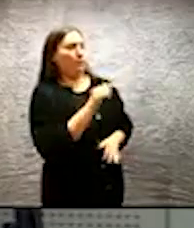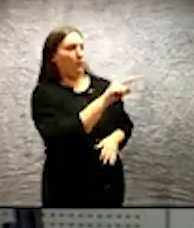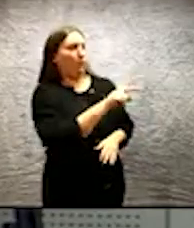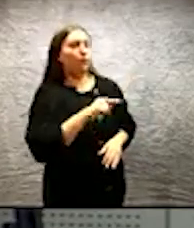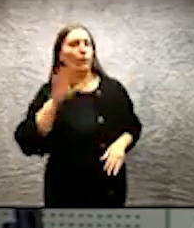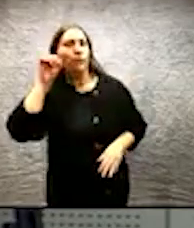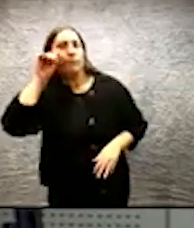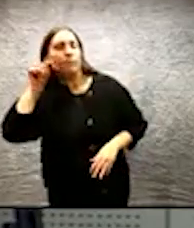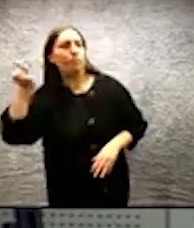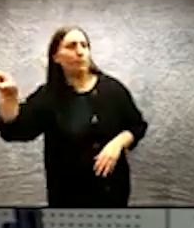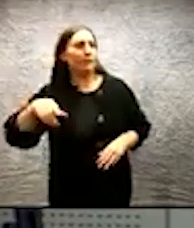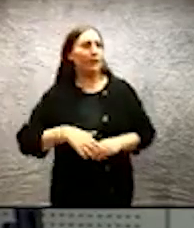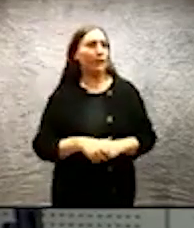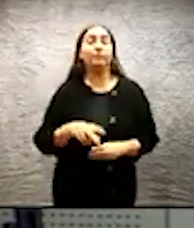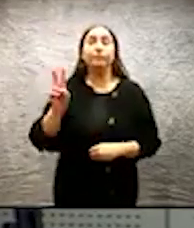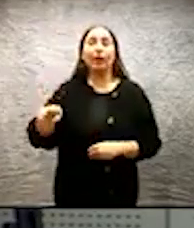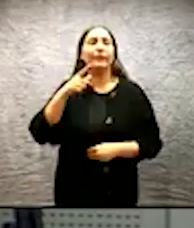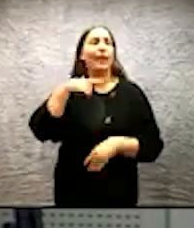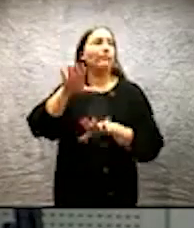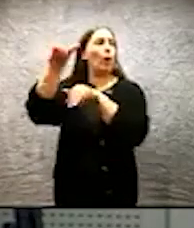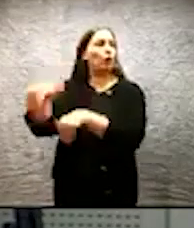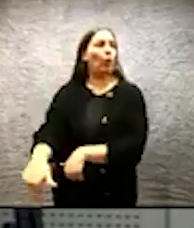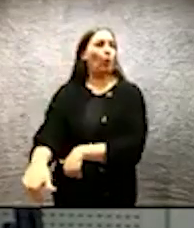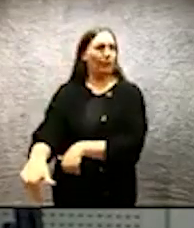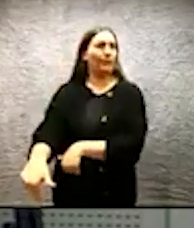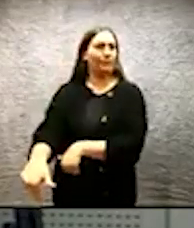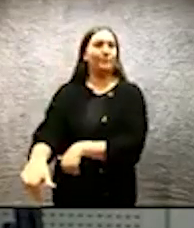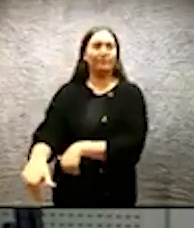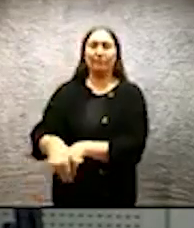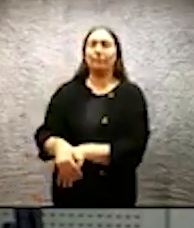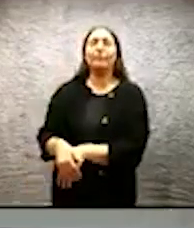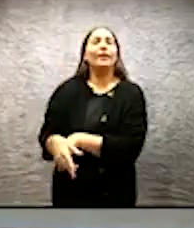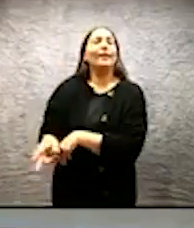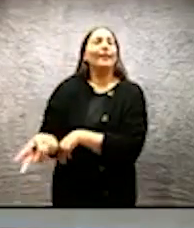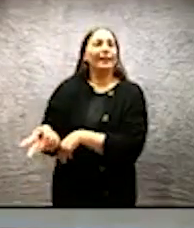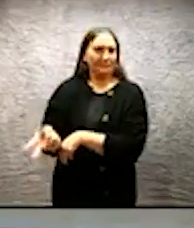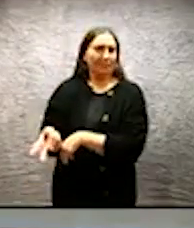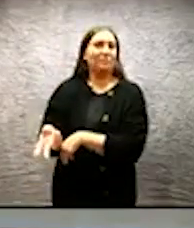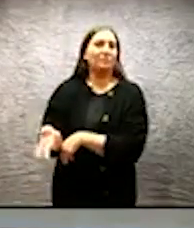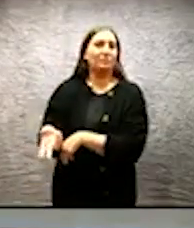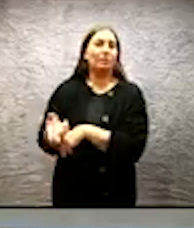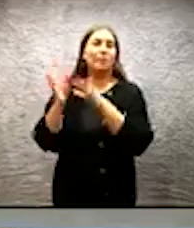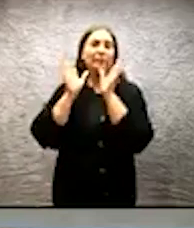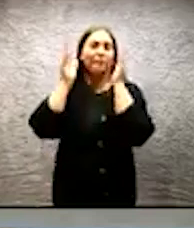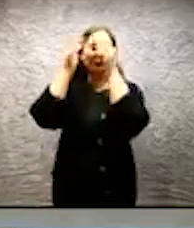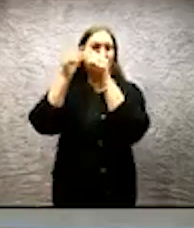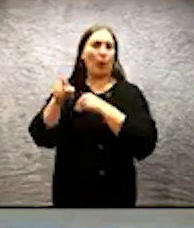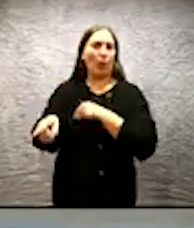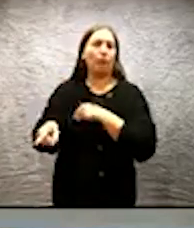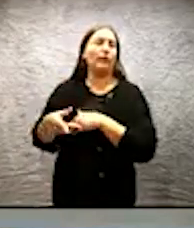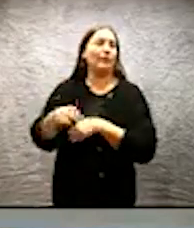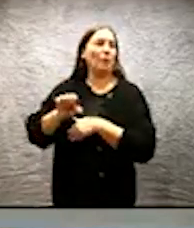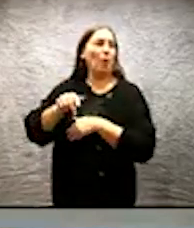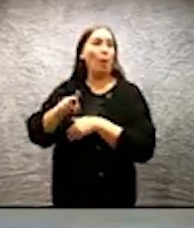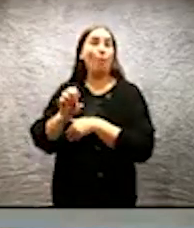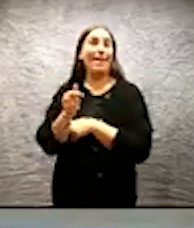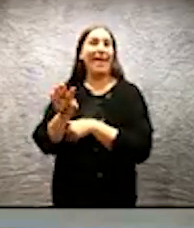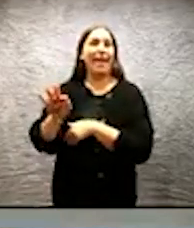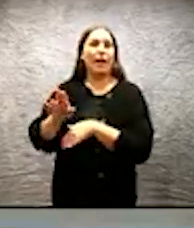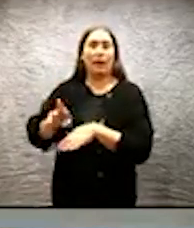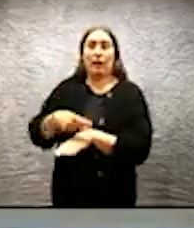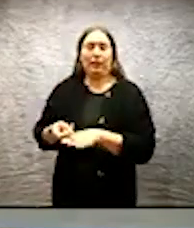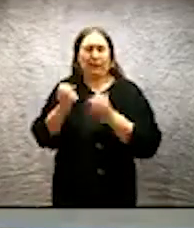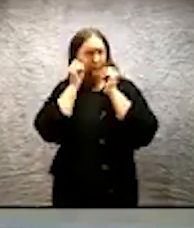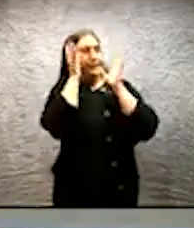Aubert allait se retourner dans sa dôme en regardant l'état désastreux de la mairie. Je pense que la comtesse